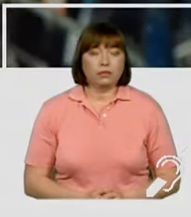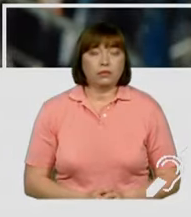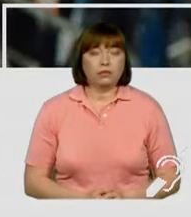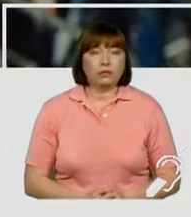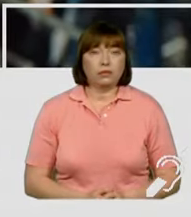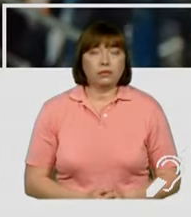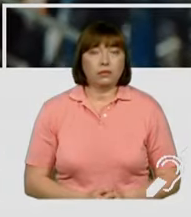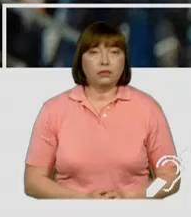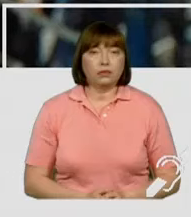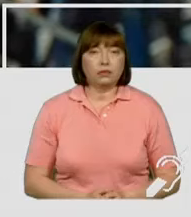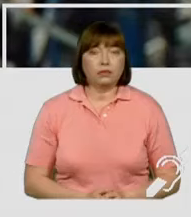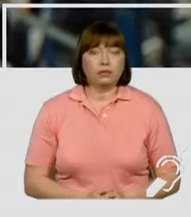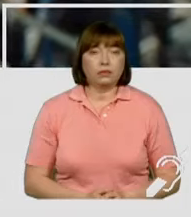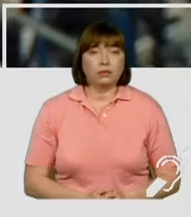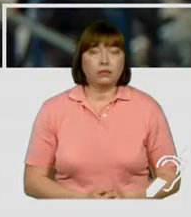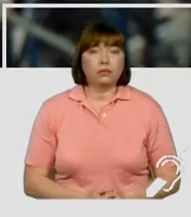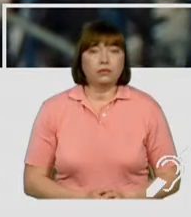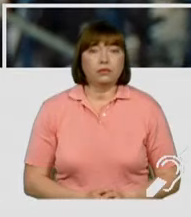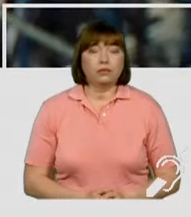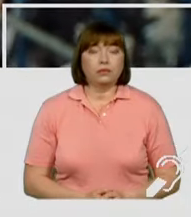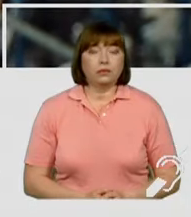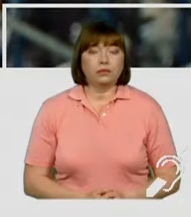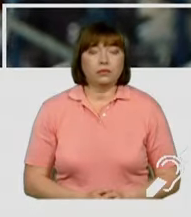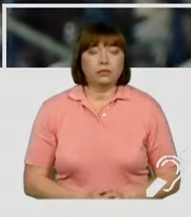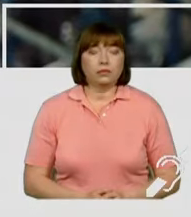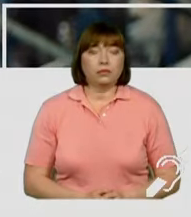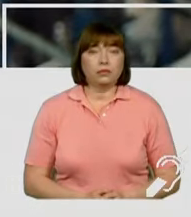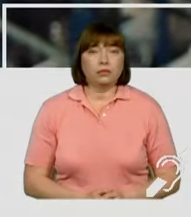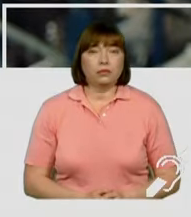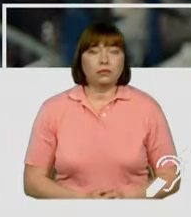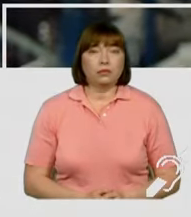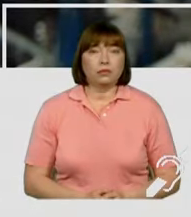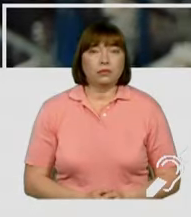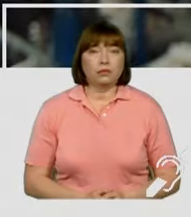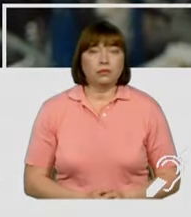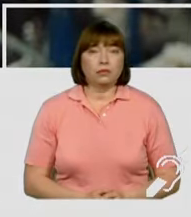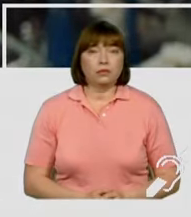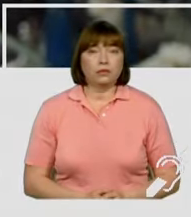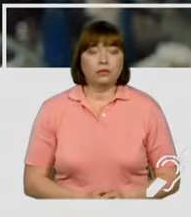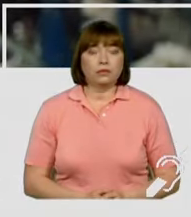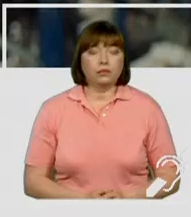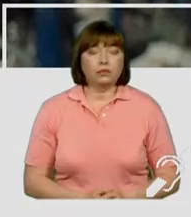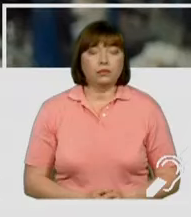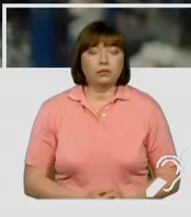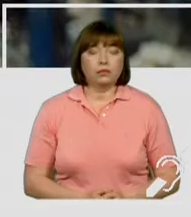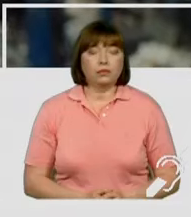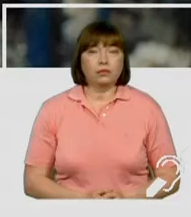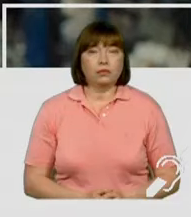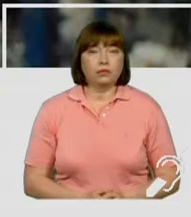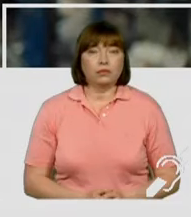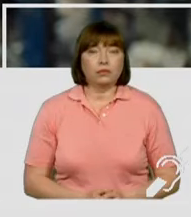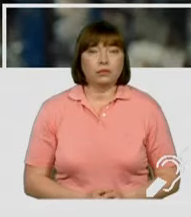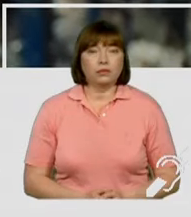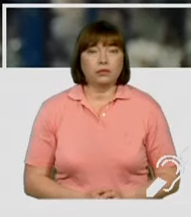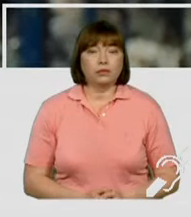the United States, and to President Xi, the leader of China. We do not want the